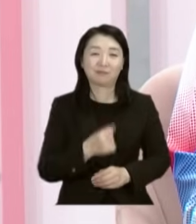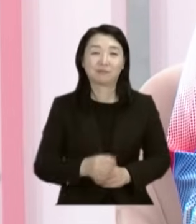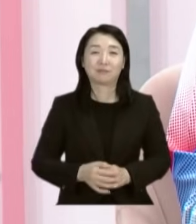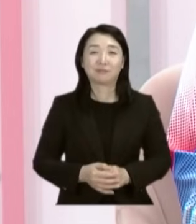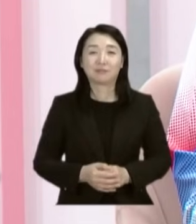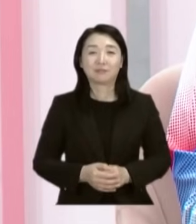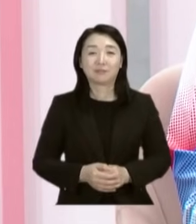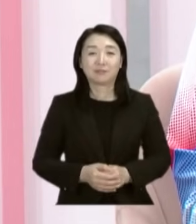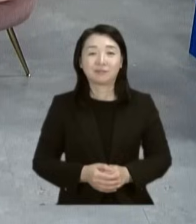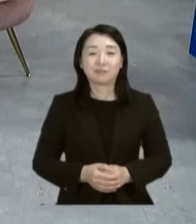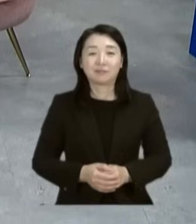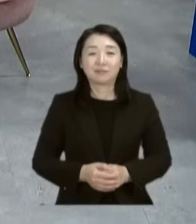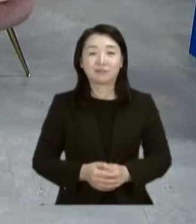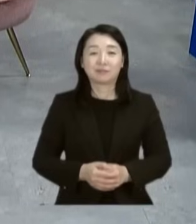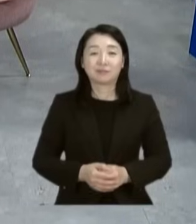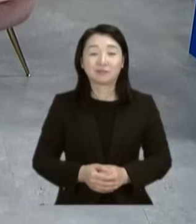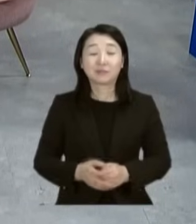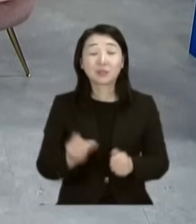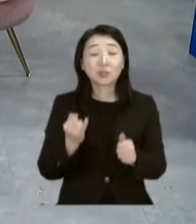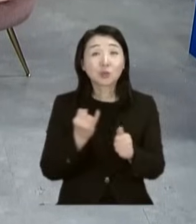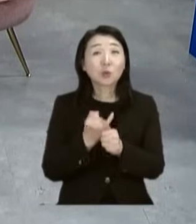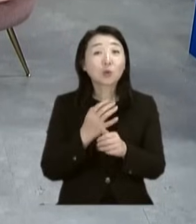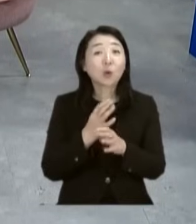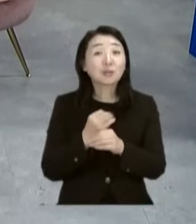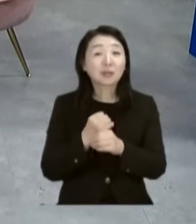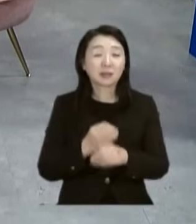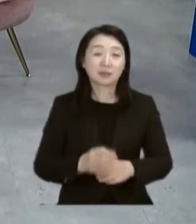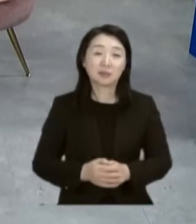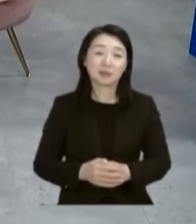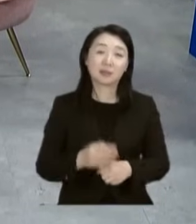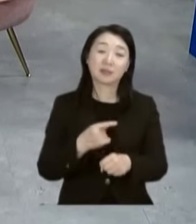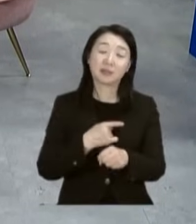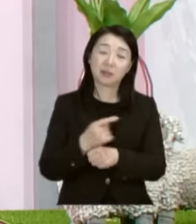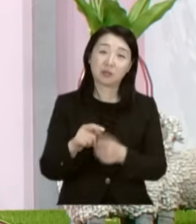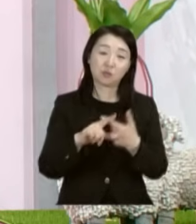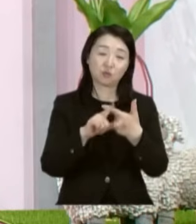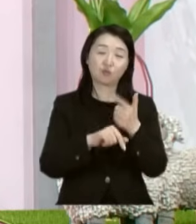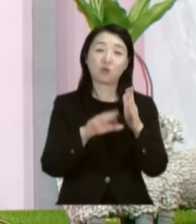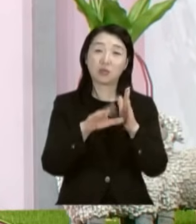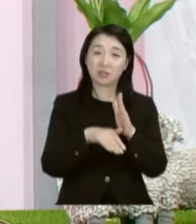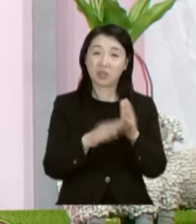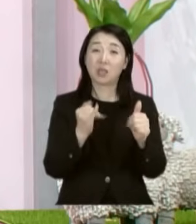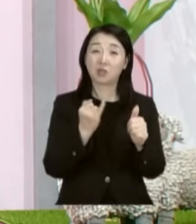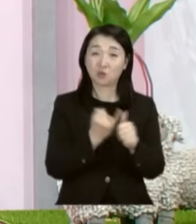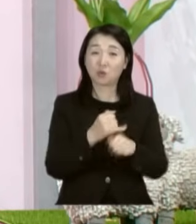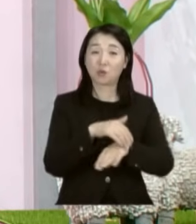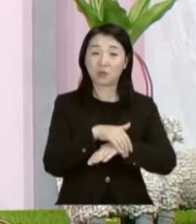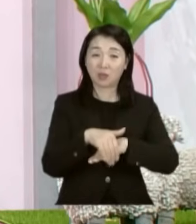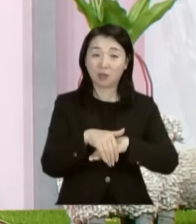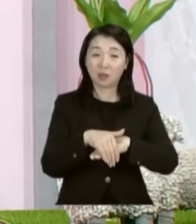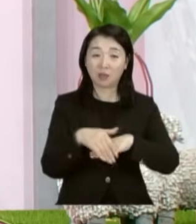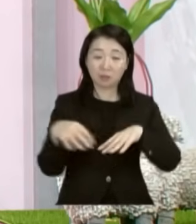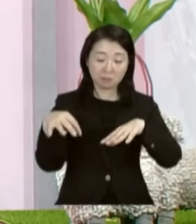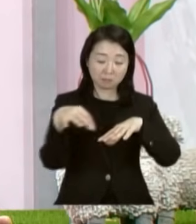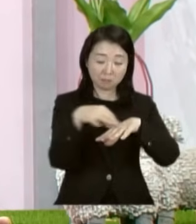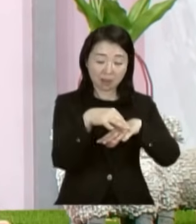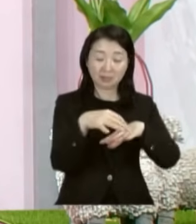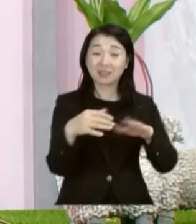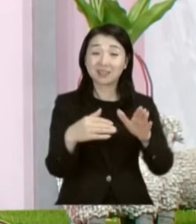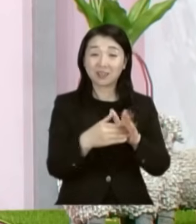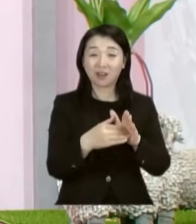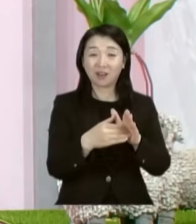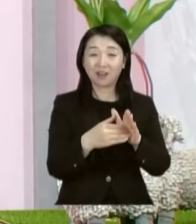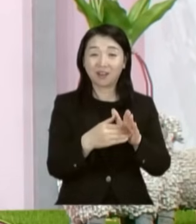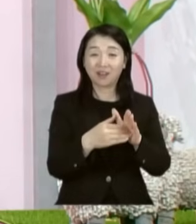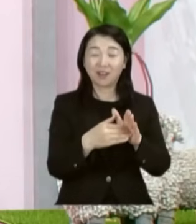바람이 있습니다네 언제 결혼 예정이라고 어 저는 내년 6월에 결혼 예정 그 반지는 지금 벌써 해서 꼈네요 어 이거